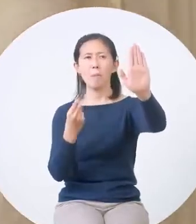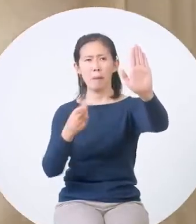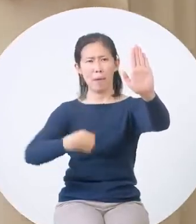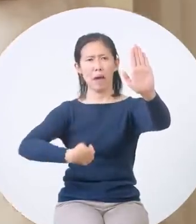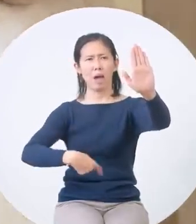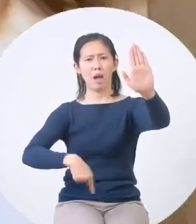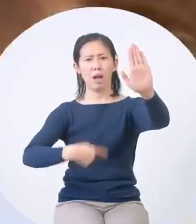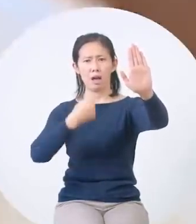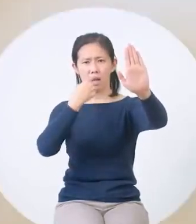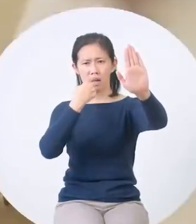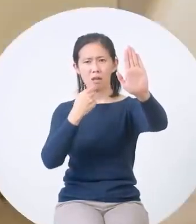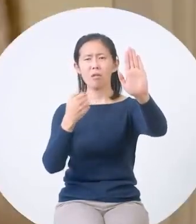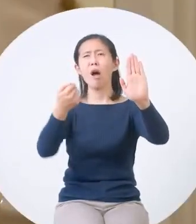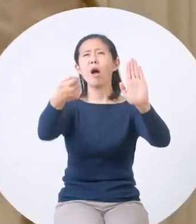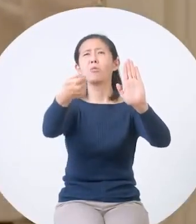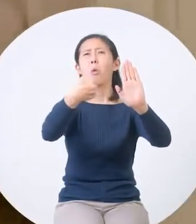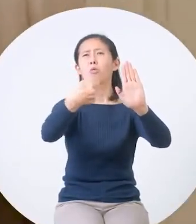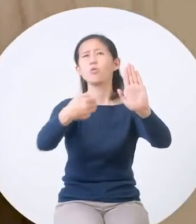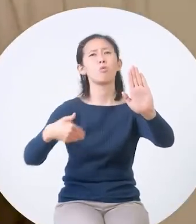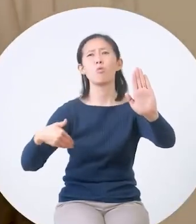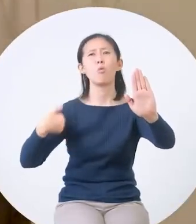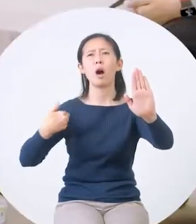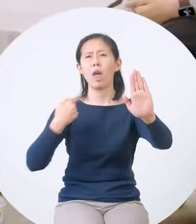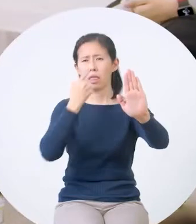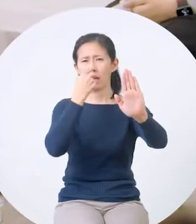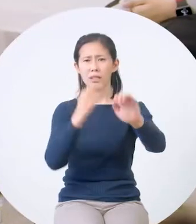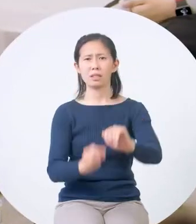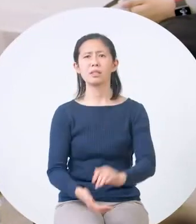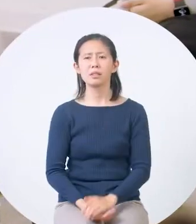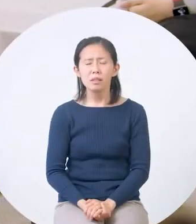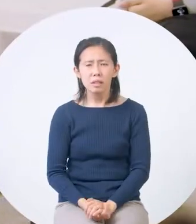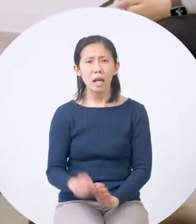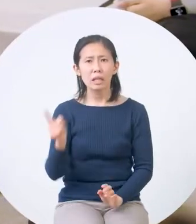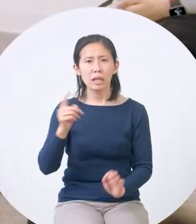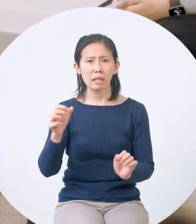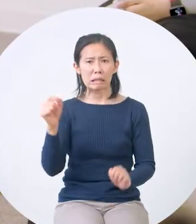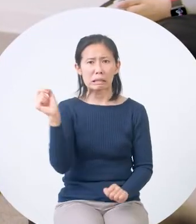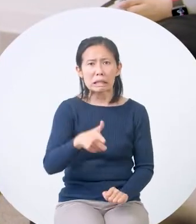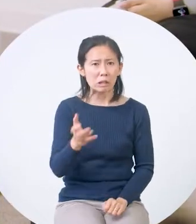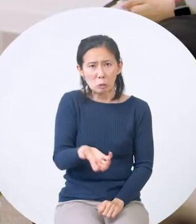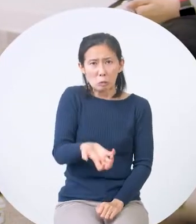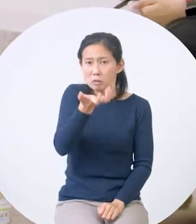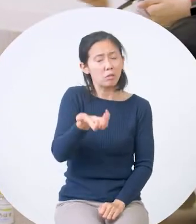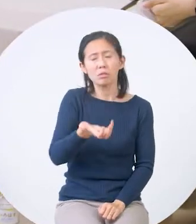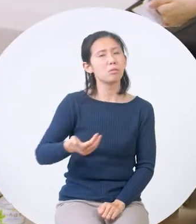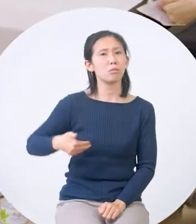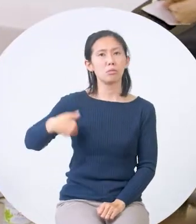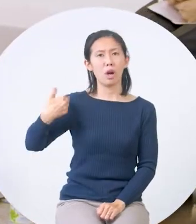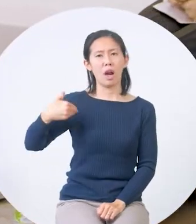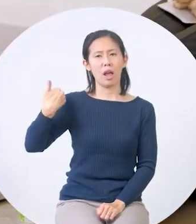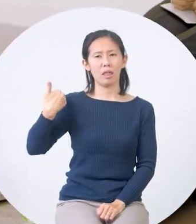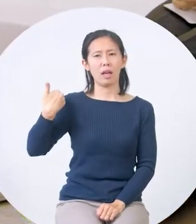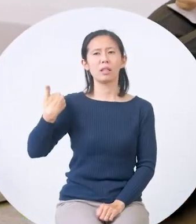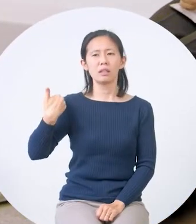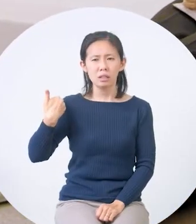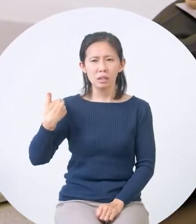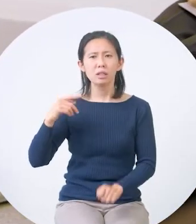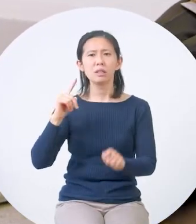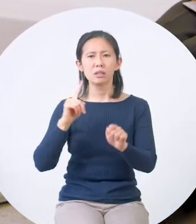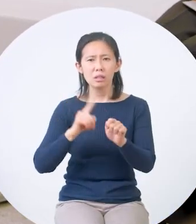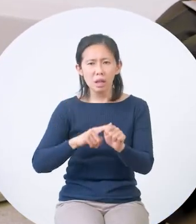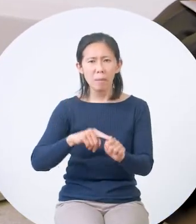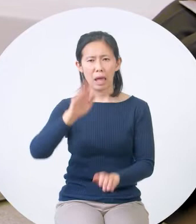ぜかというとノックされてもわからない、何か緊急事態が起きていてもわからないということな